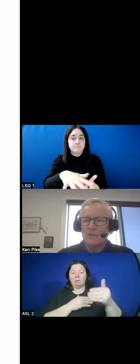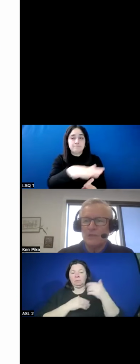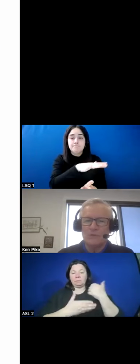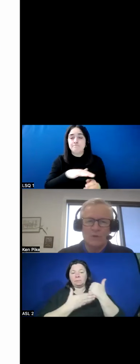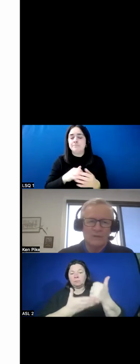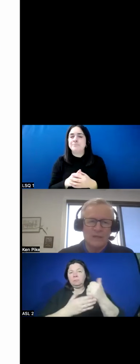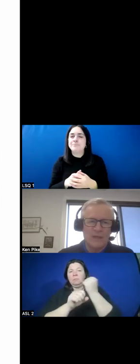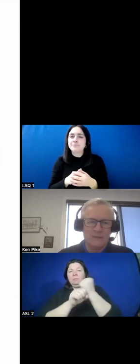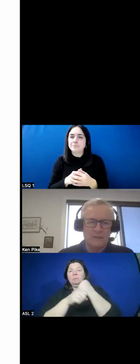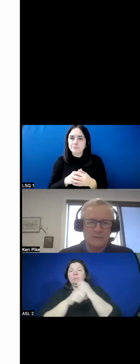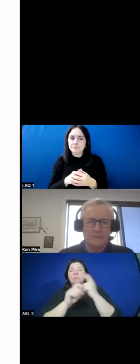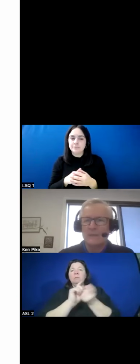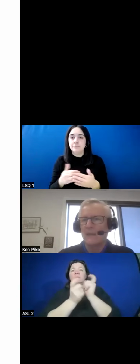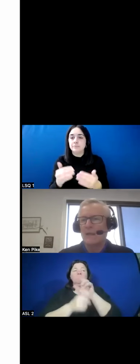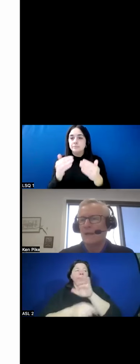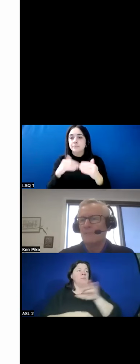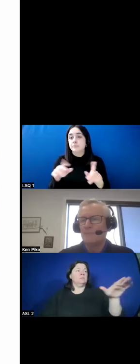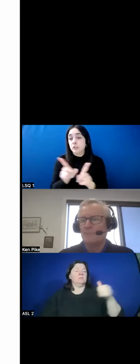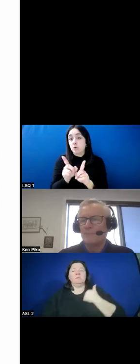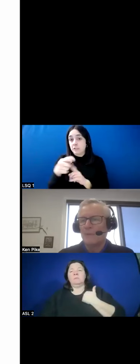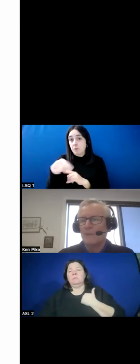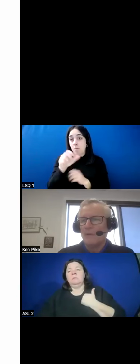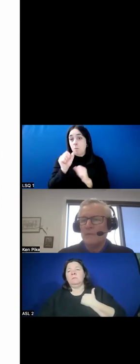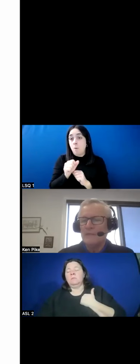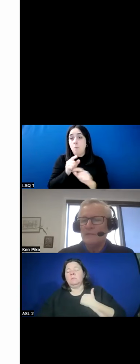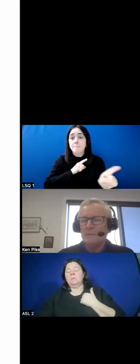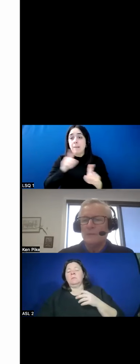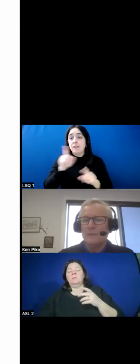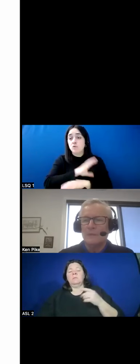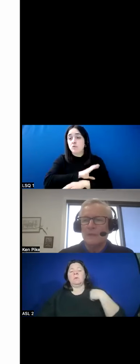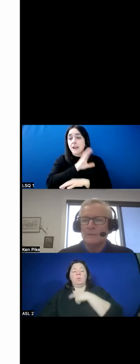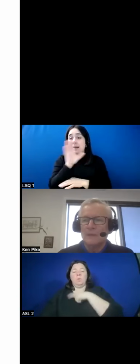Ensuite, vous pouvez aider à changer les choses partout au Canada.